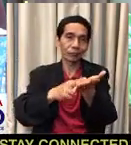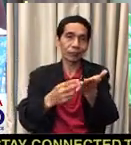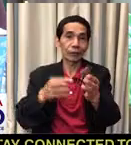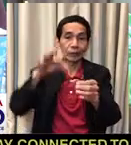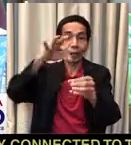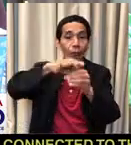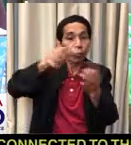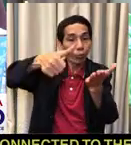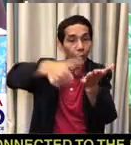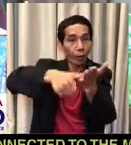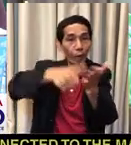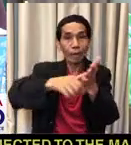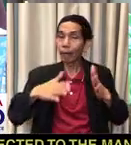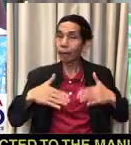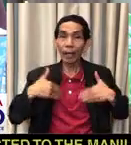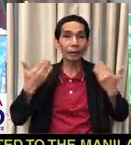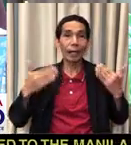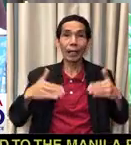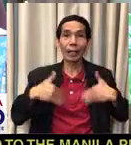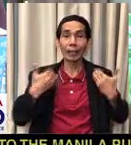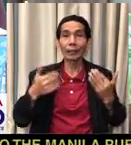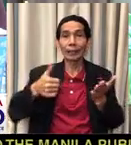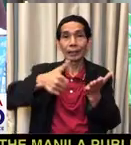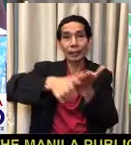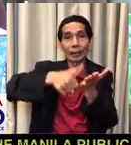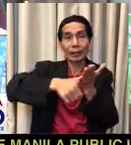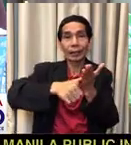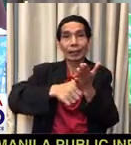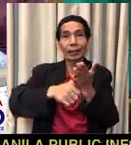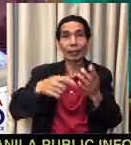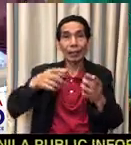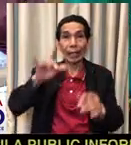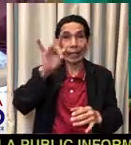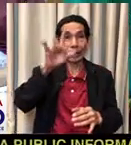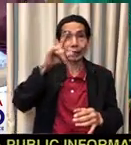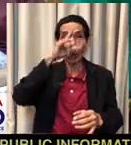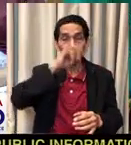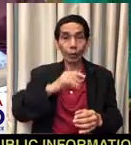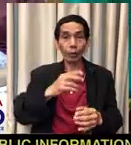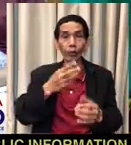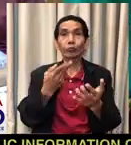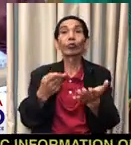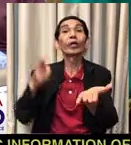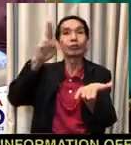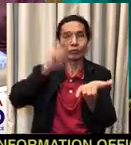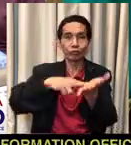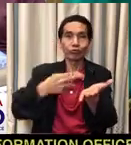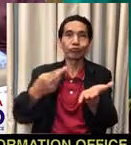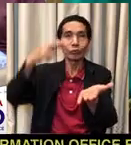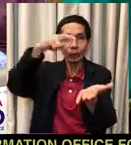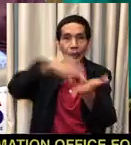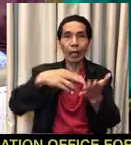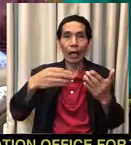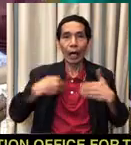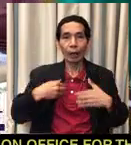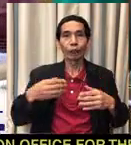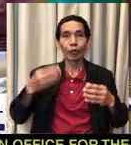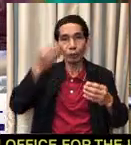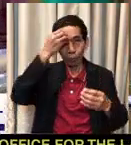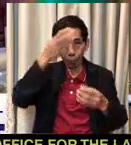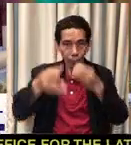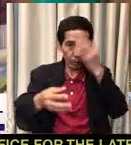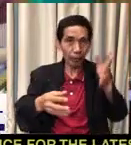Magparehistro kayo. Yung mga bata naman na magdi-18, oh, magparehistro raw kayo. Oh, meron silang panawagan,